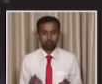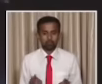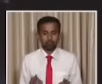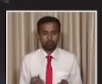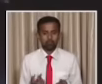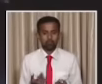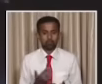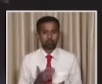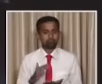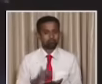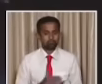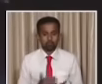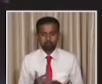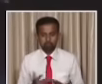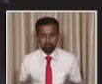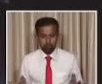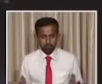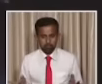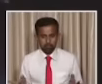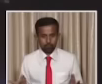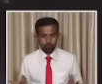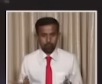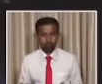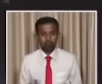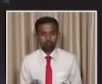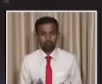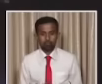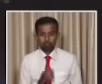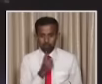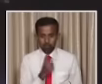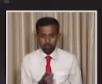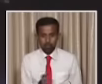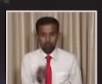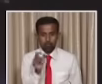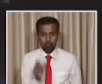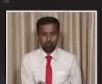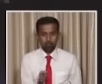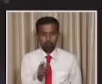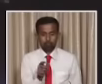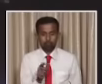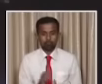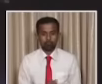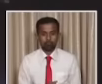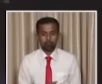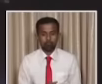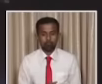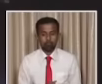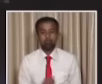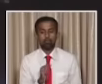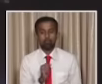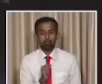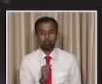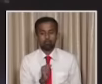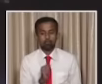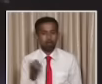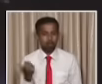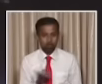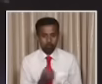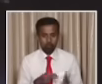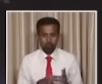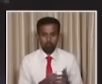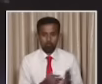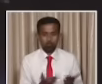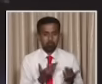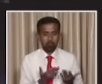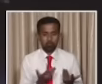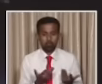මැදිහත් වීමක් වෙන්නේ නැහැ. ඒ නිසා ගරු ඇමතුමනි මම ඉල්ලීමක් කරනවා ඔබතුමා මොකද වෙලා තියෙන්නේ කියන්නේ අලුතෙන් ව්‍යාපෘති පටන් ගන්නට